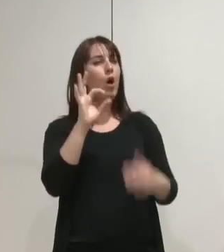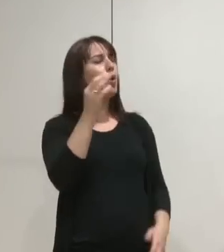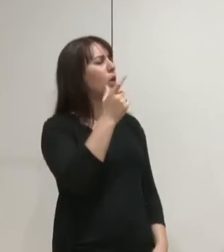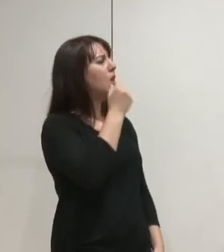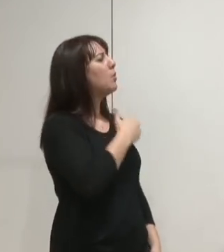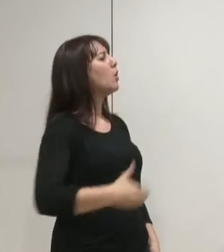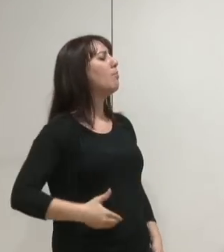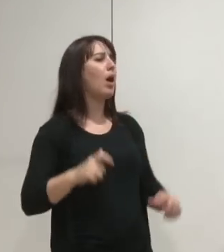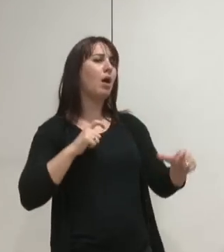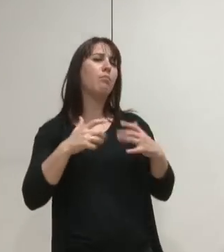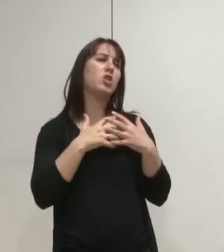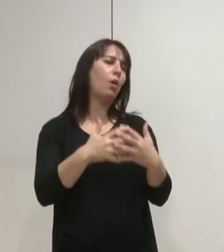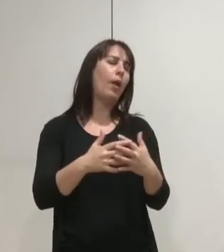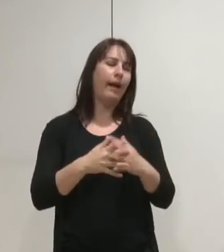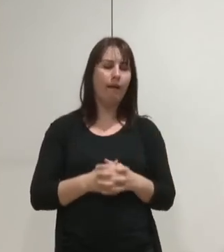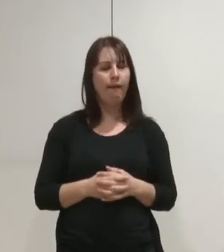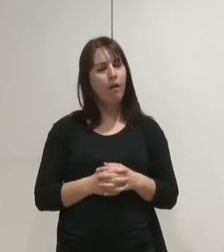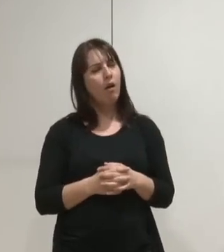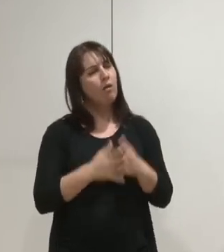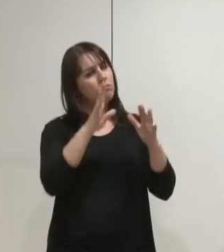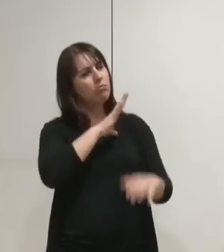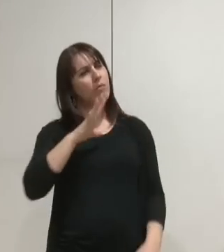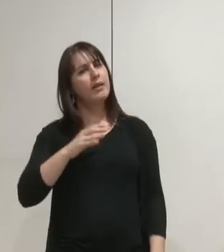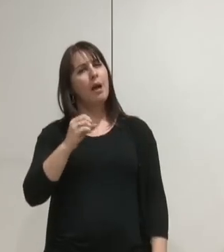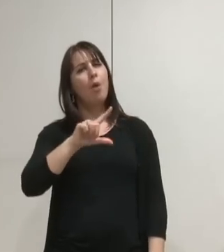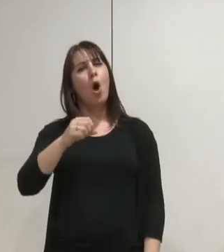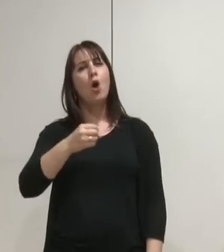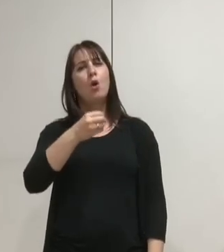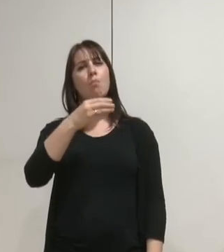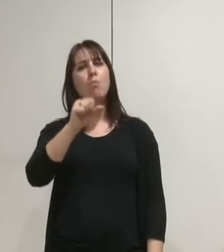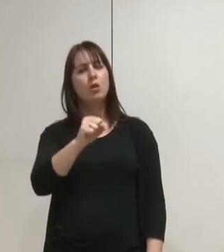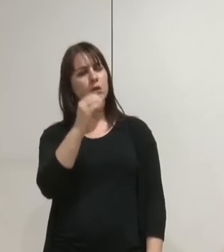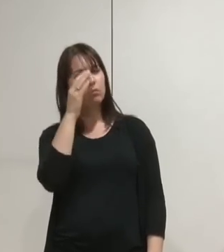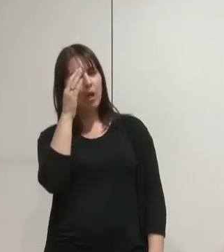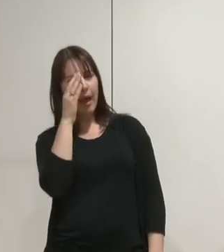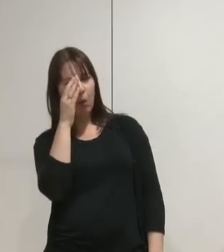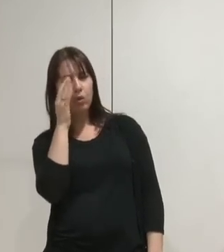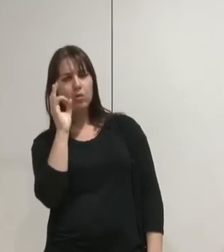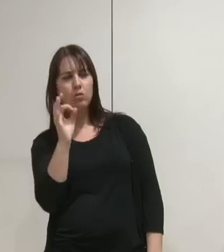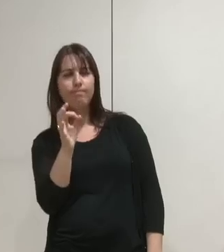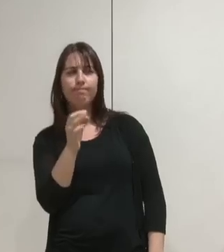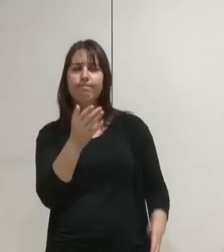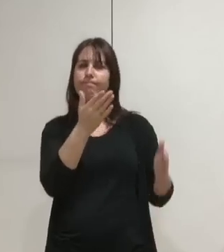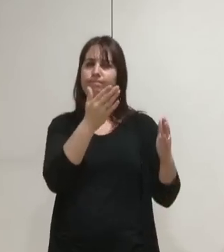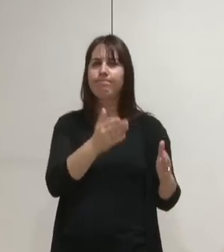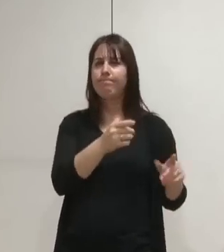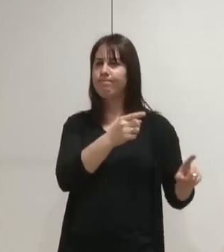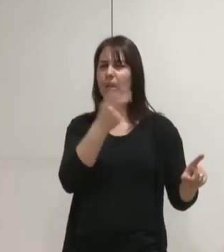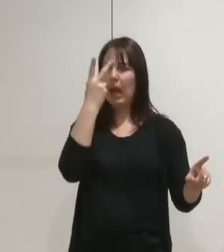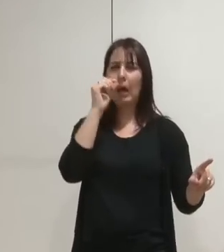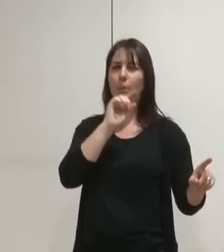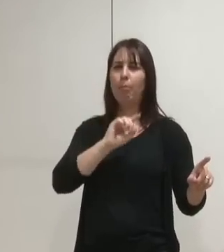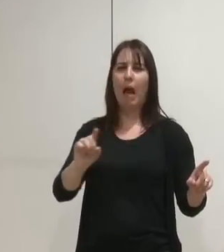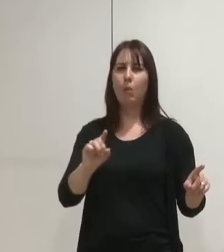collègues j'ai écouté avec beaucoup d'attention madame HMOs je pense qu'elle a pas tout à fait compris la